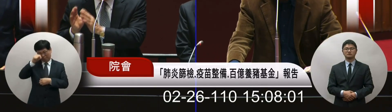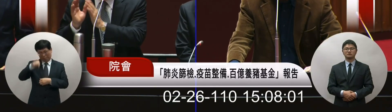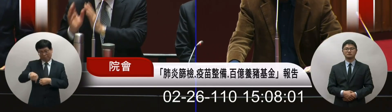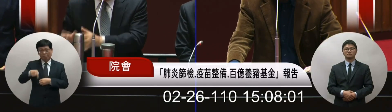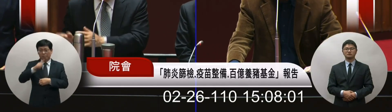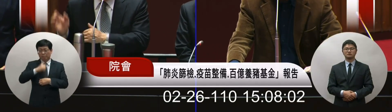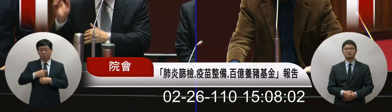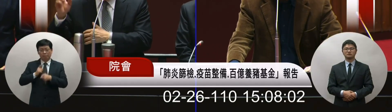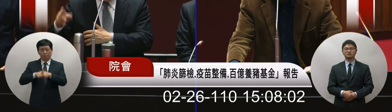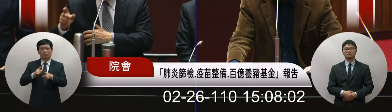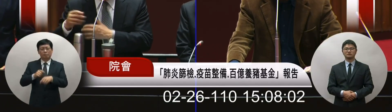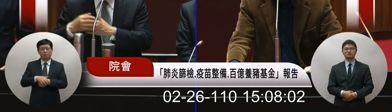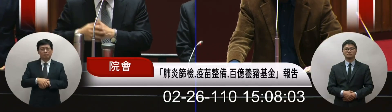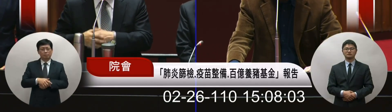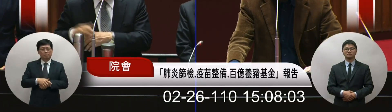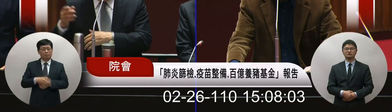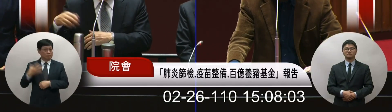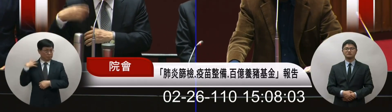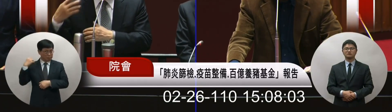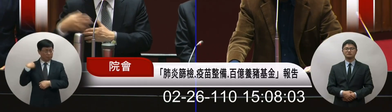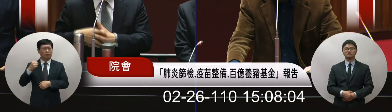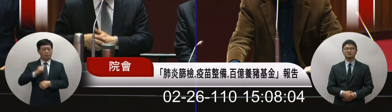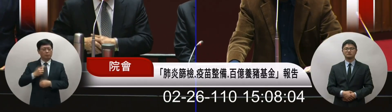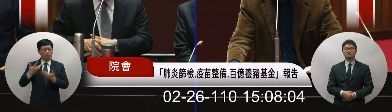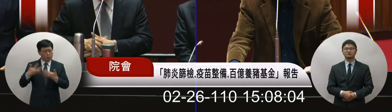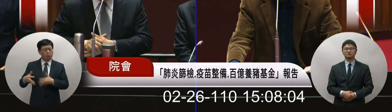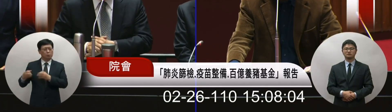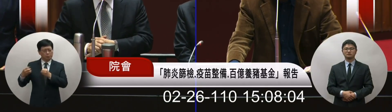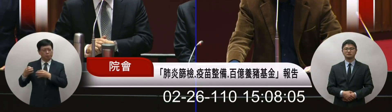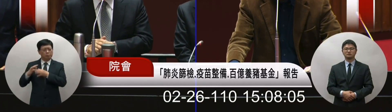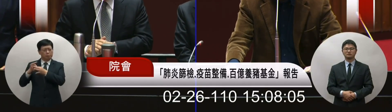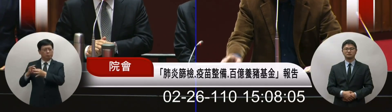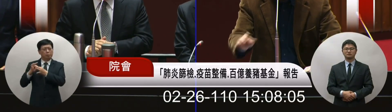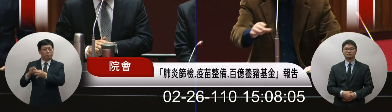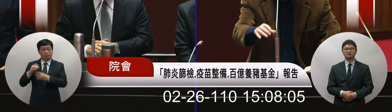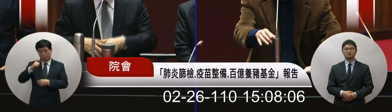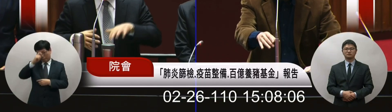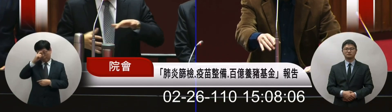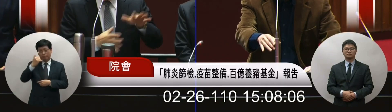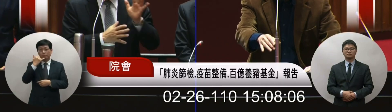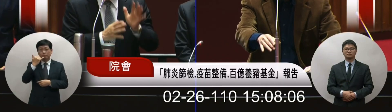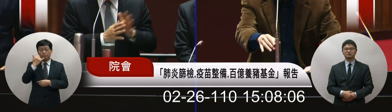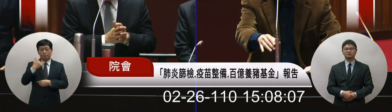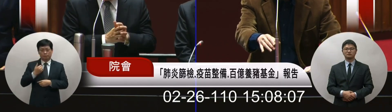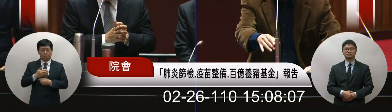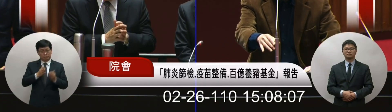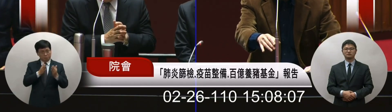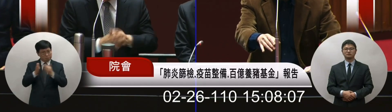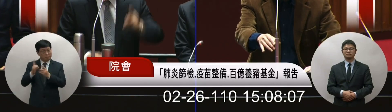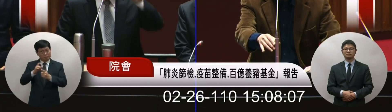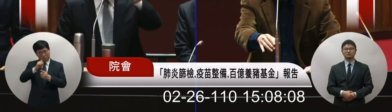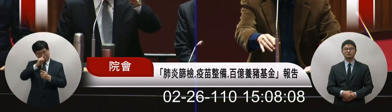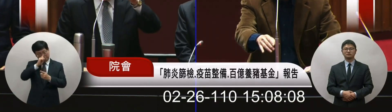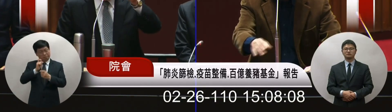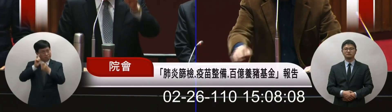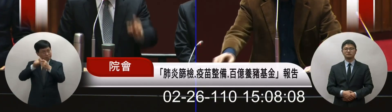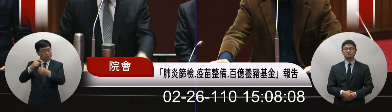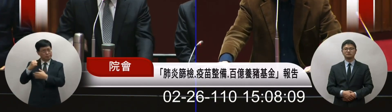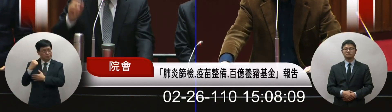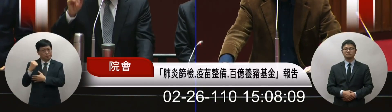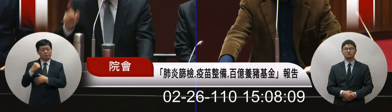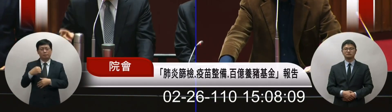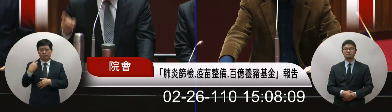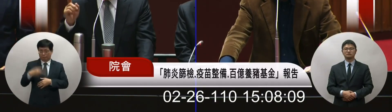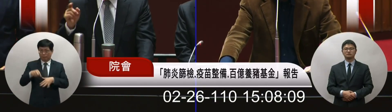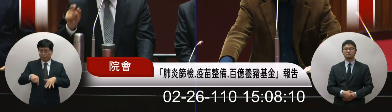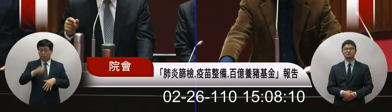这样，所以还是多跟对方联系，希望大家往好的方向走。另外一方面，